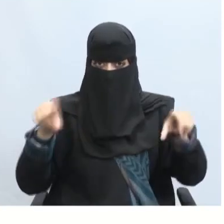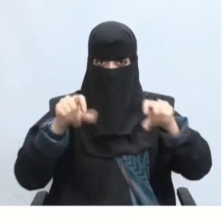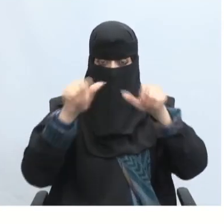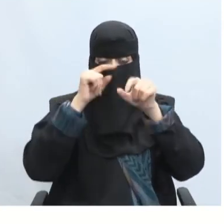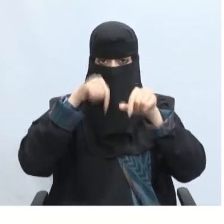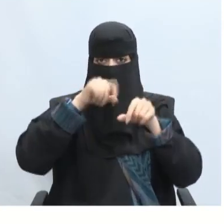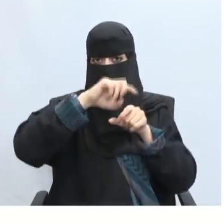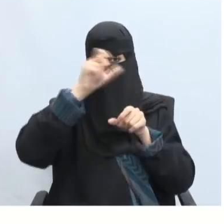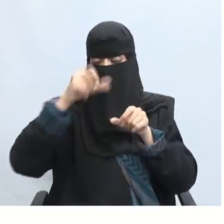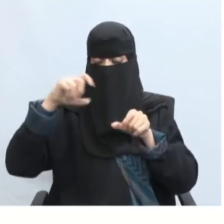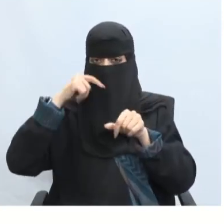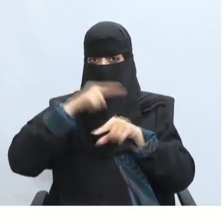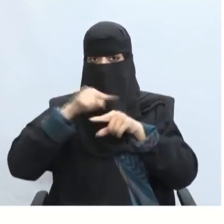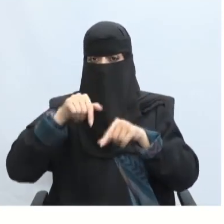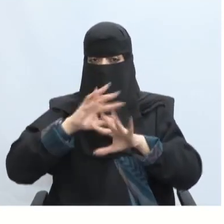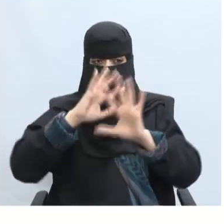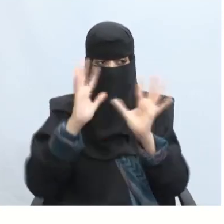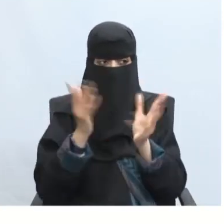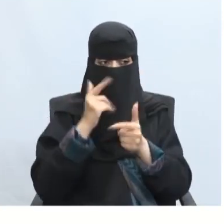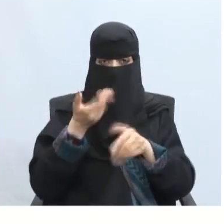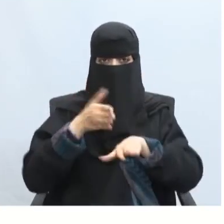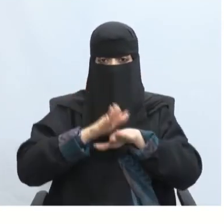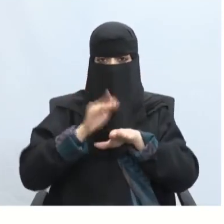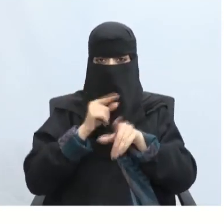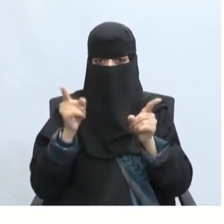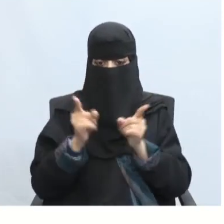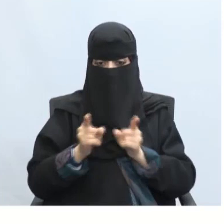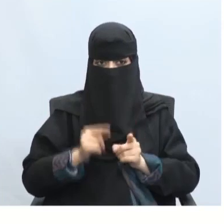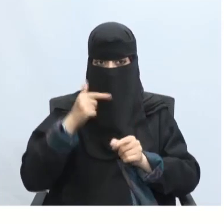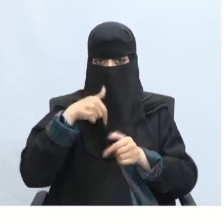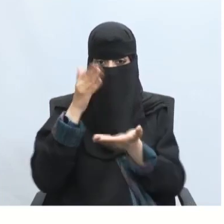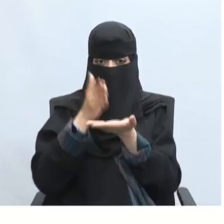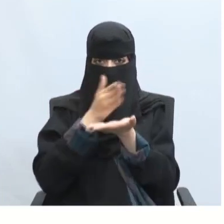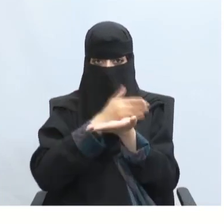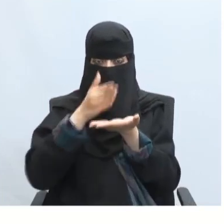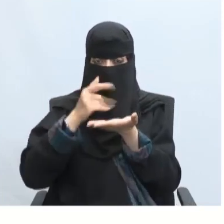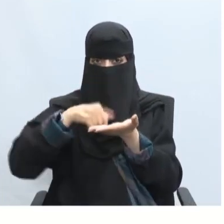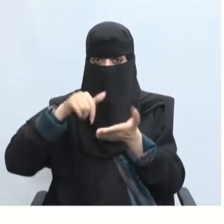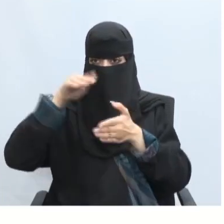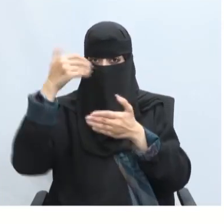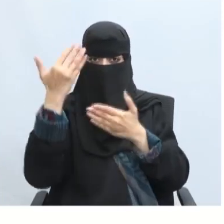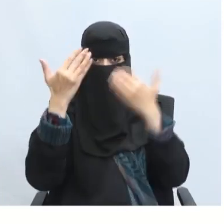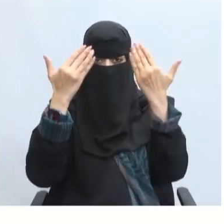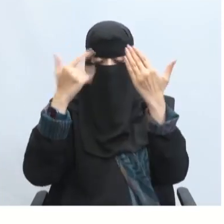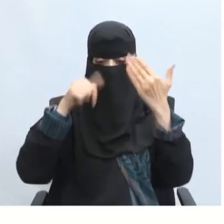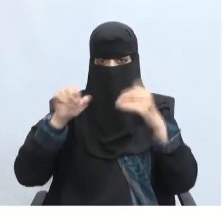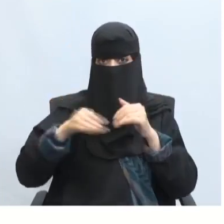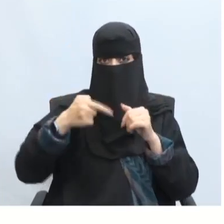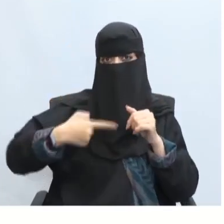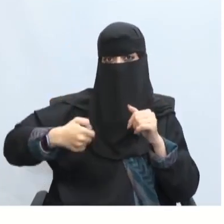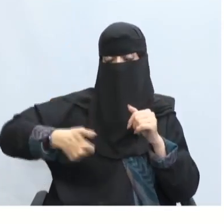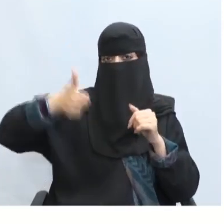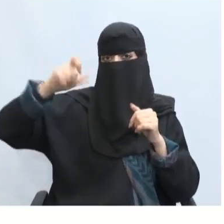الطالب عزيزتي الطالبه عموما على الحدود التي تفصل ما بين صفائح اوراسيا هذه هي